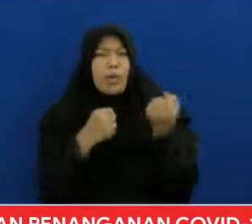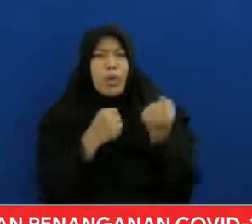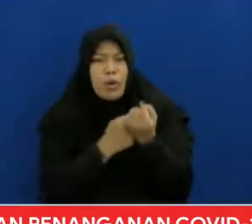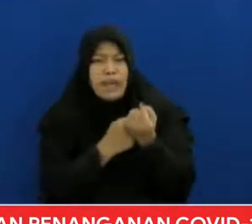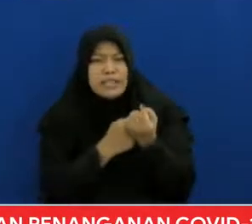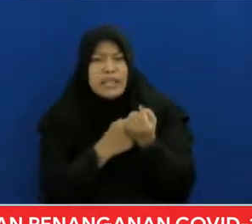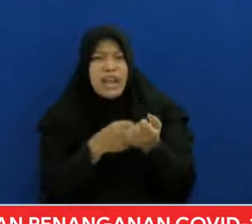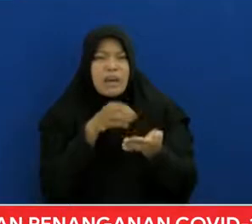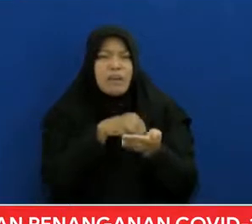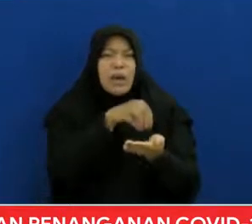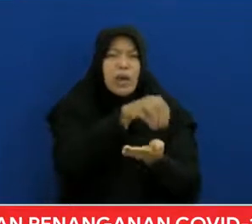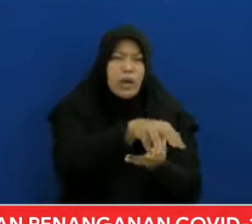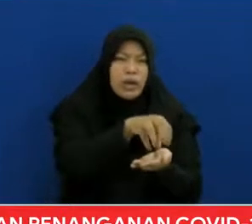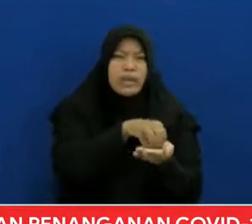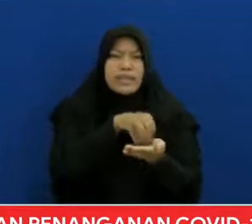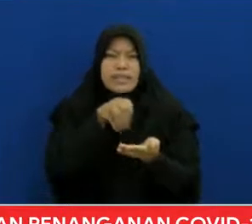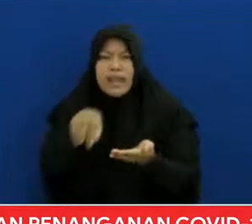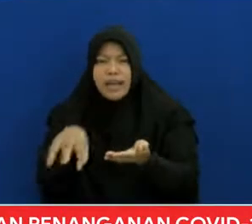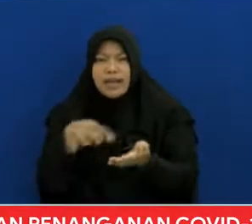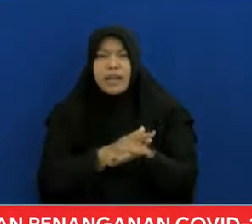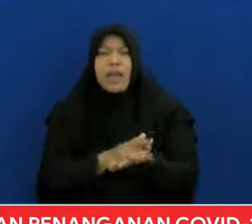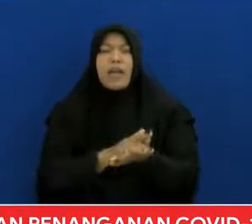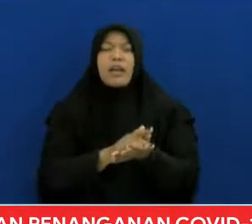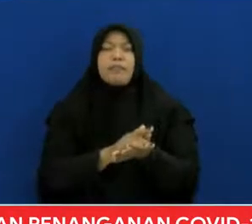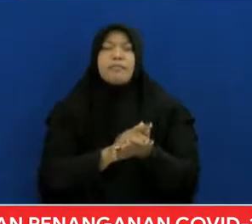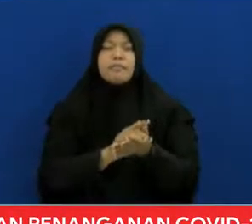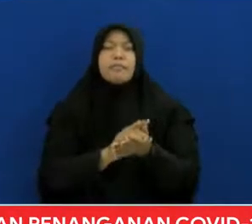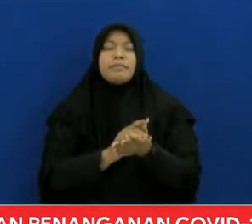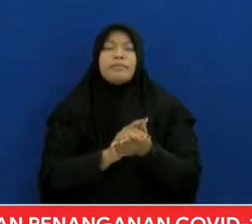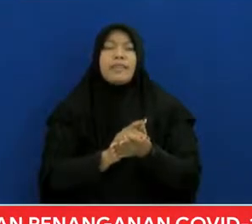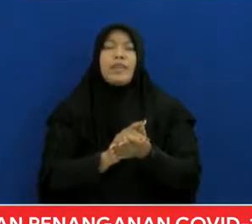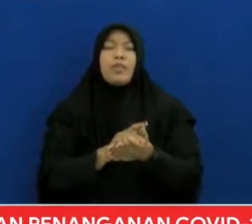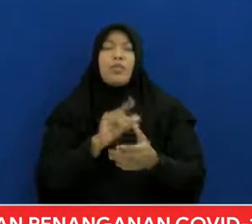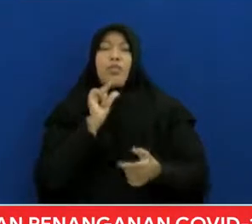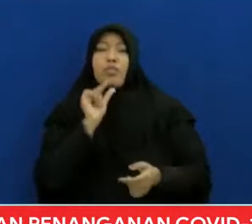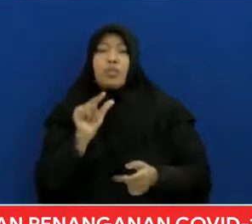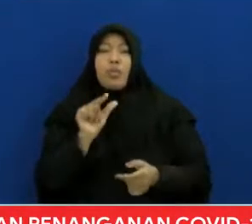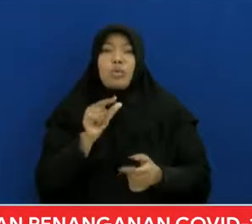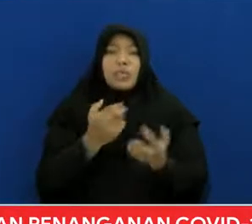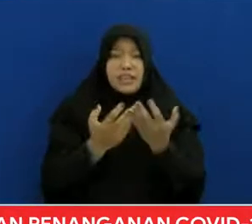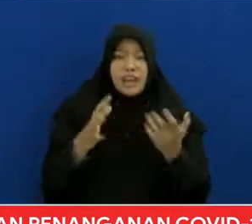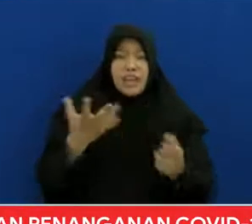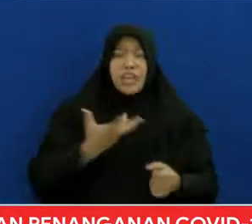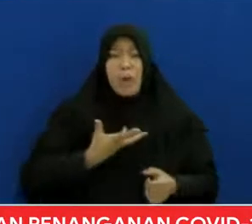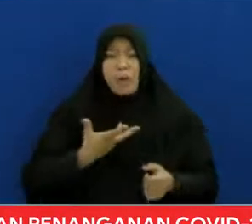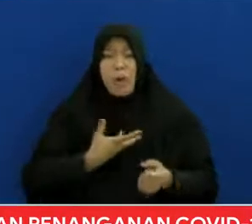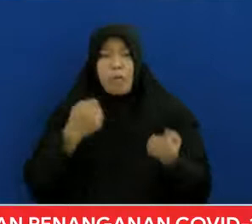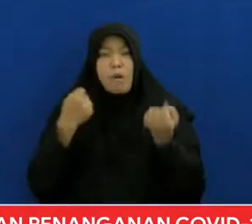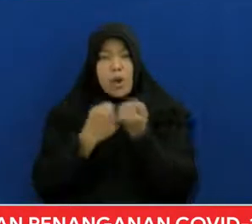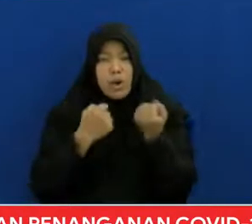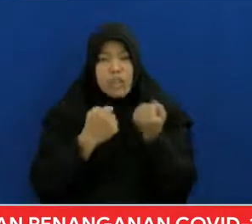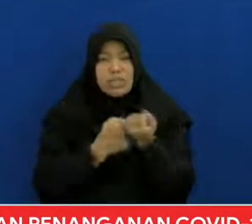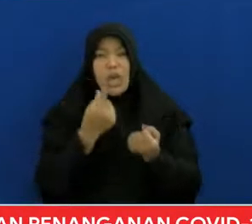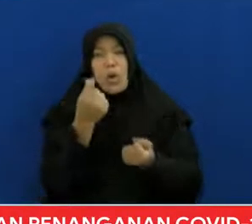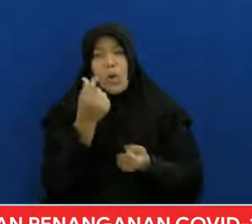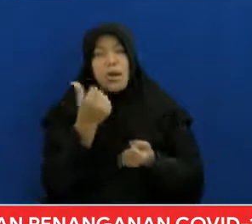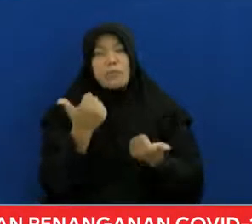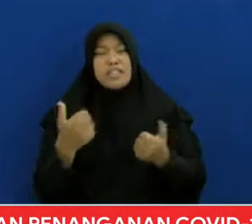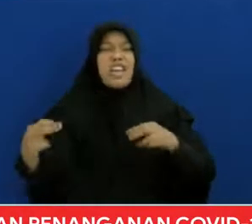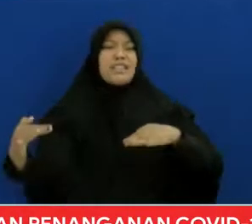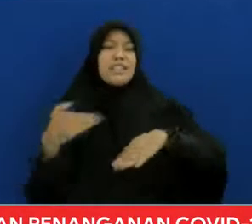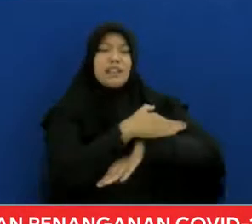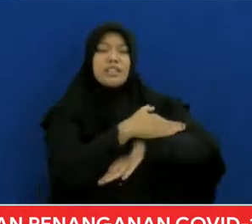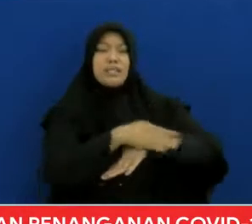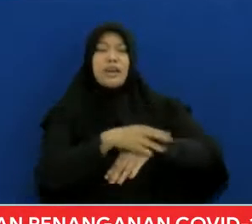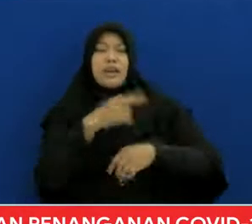gugus tugas. Bagi saudara-saudara yang akan mendonasikan uangnya dapat mentransfer ke Sumut